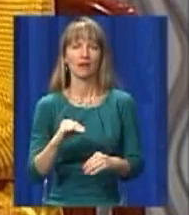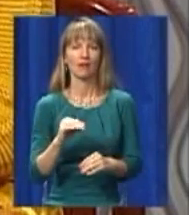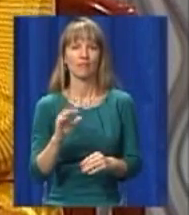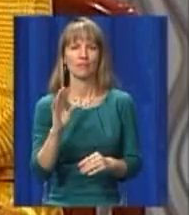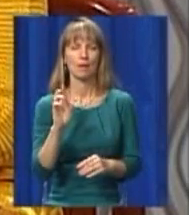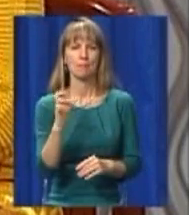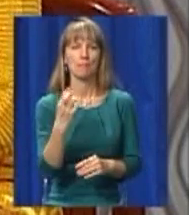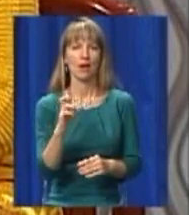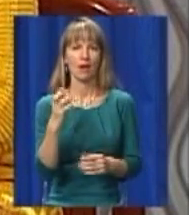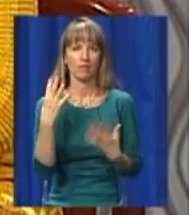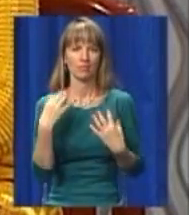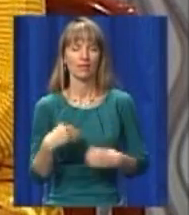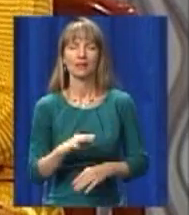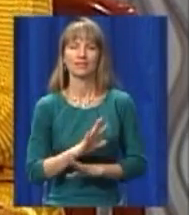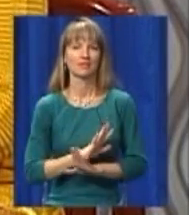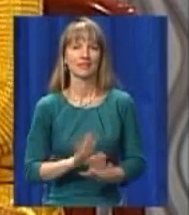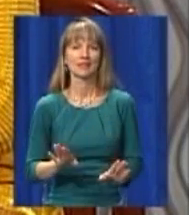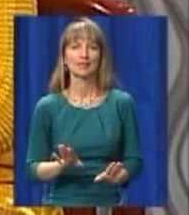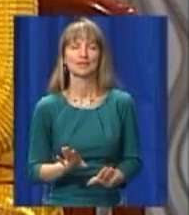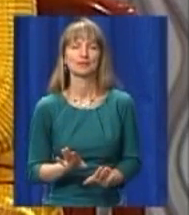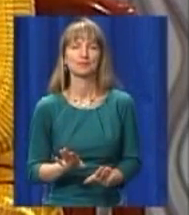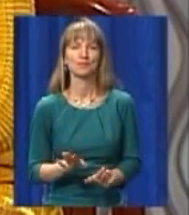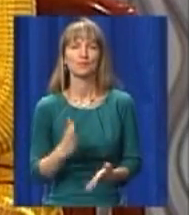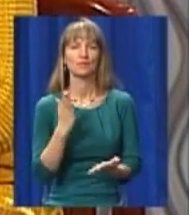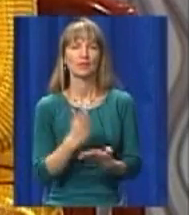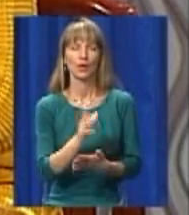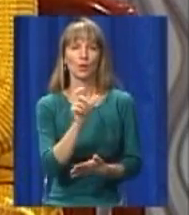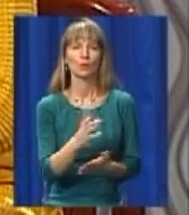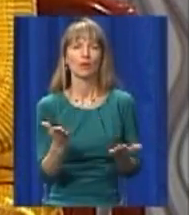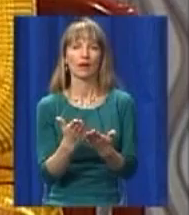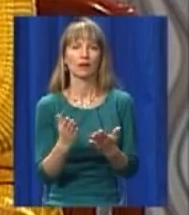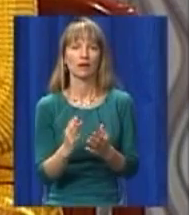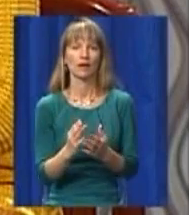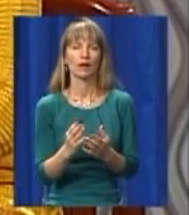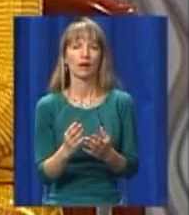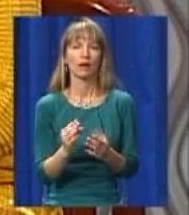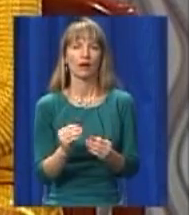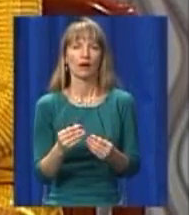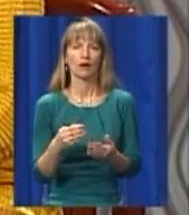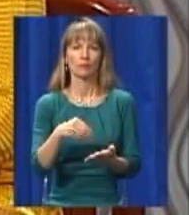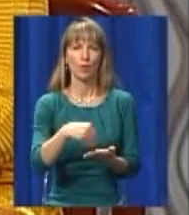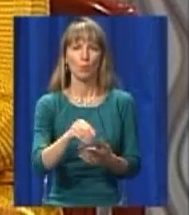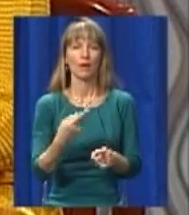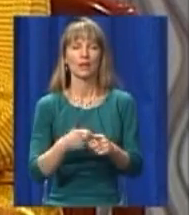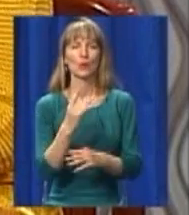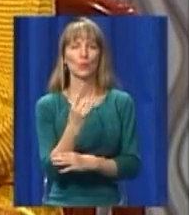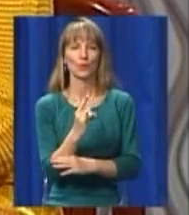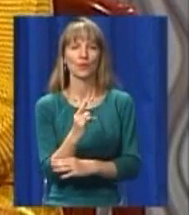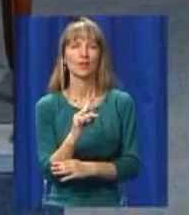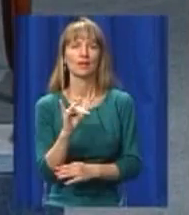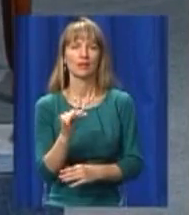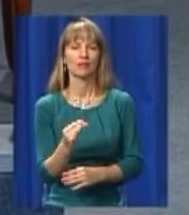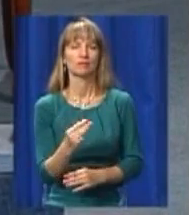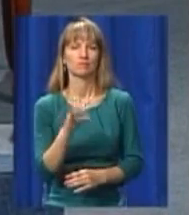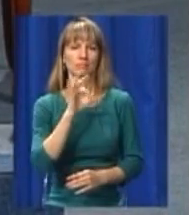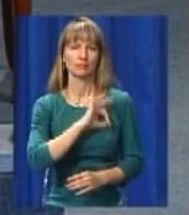Ні. Ну, це якось, бачиш, а є люди такі, які виготовляють ці ляльки і, власне,